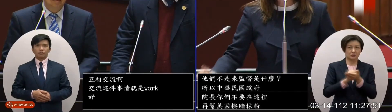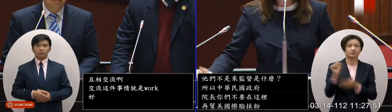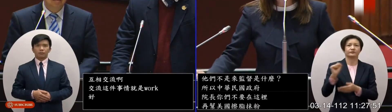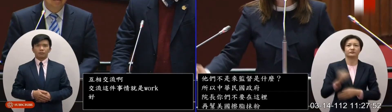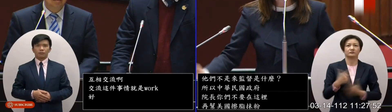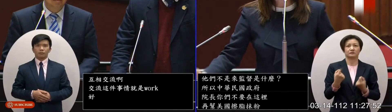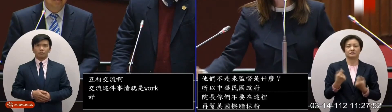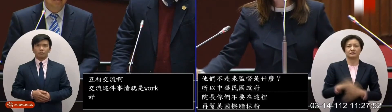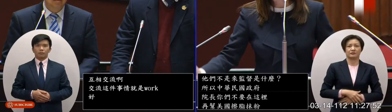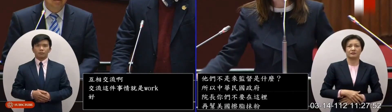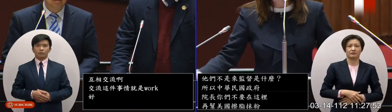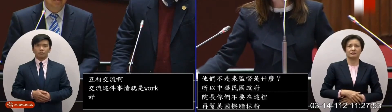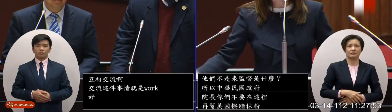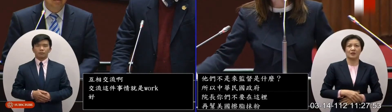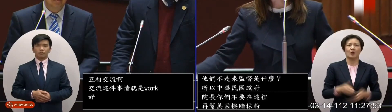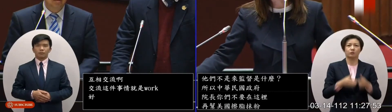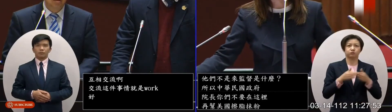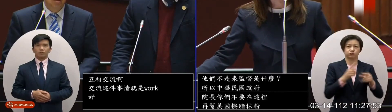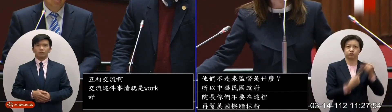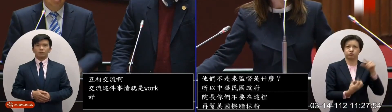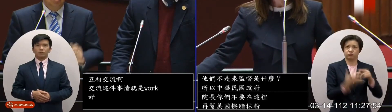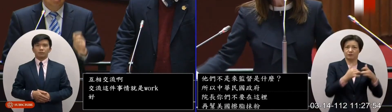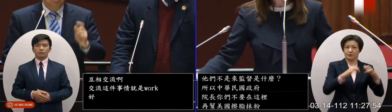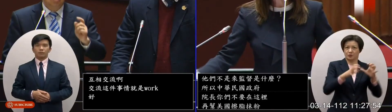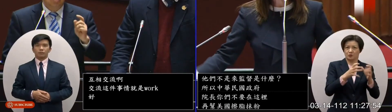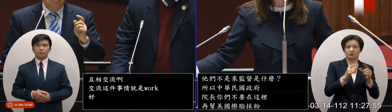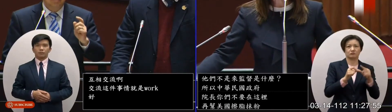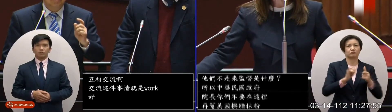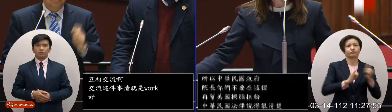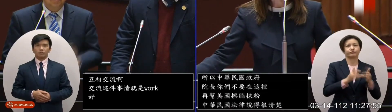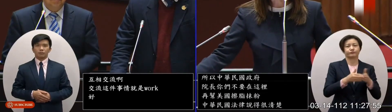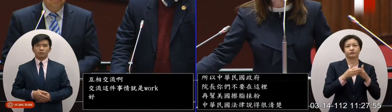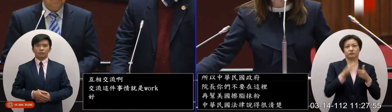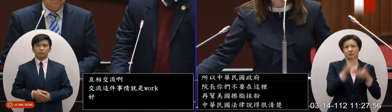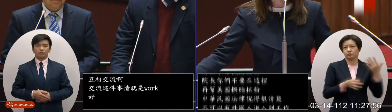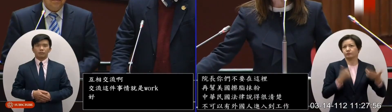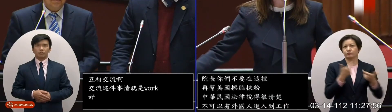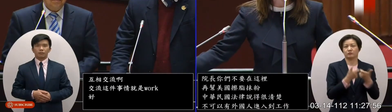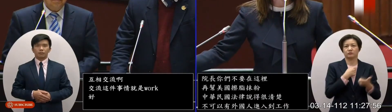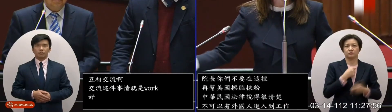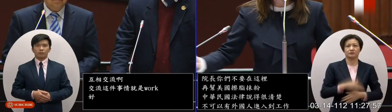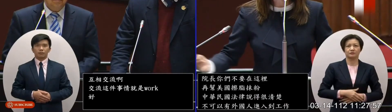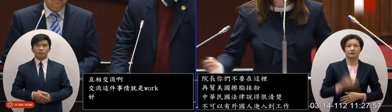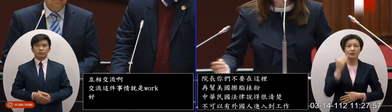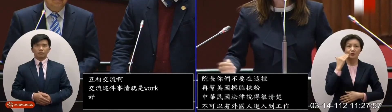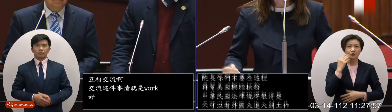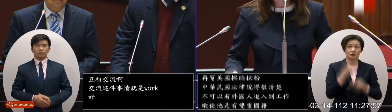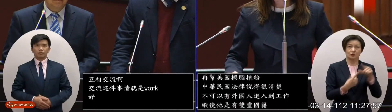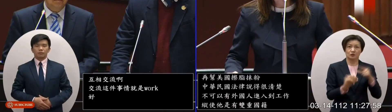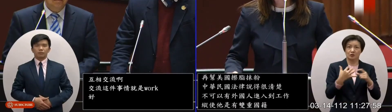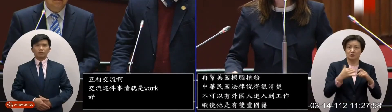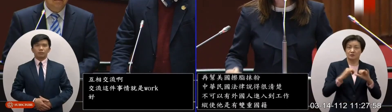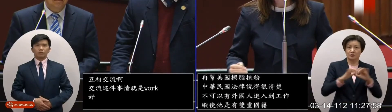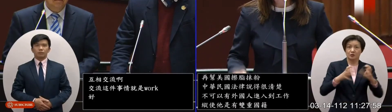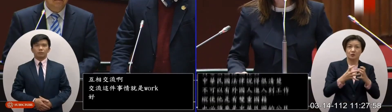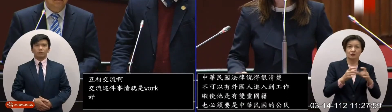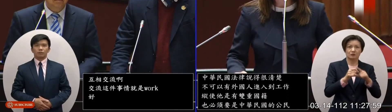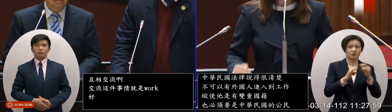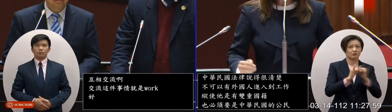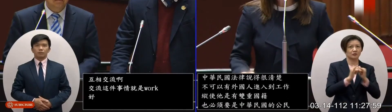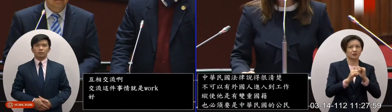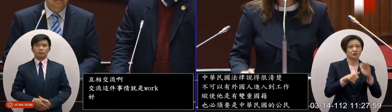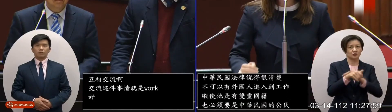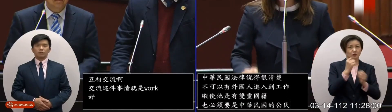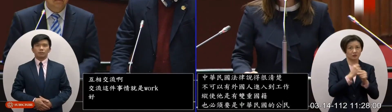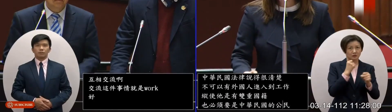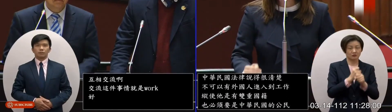须要是中华民国的公民。如果是中华民国的公民可以进入到我们的工作单位，